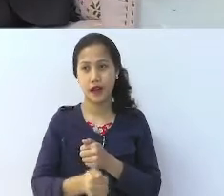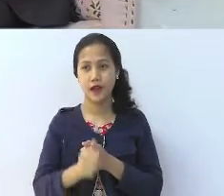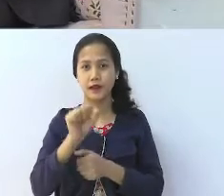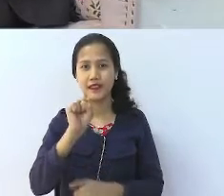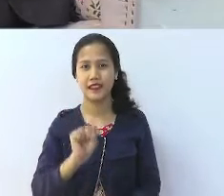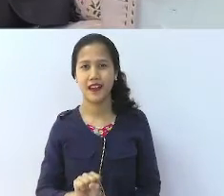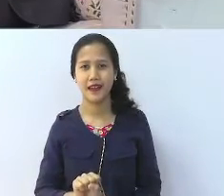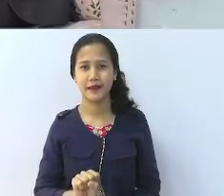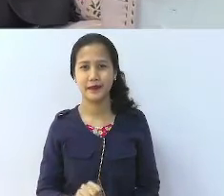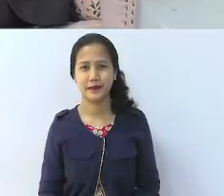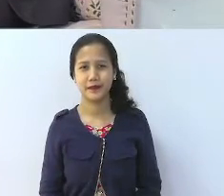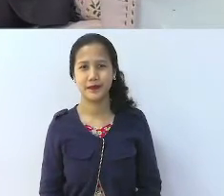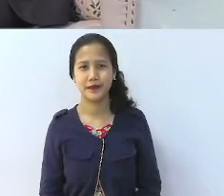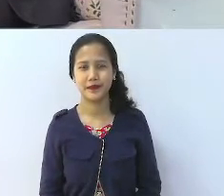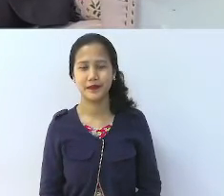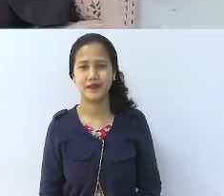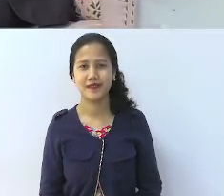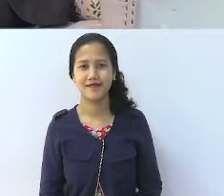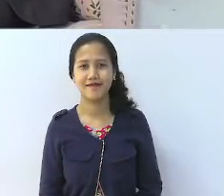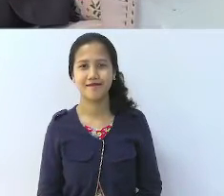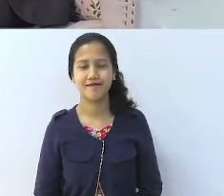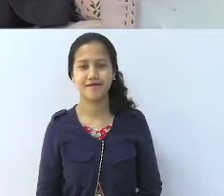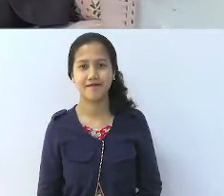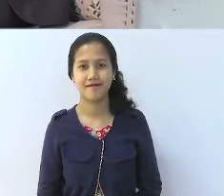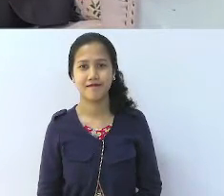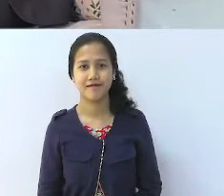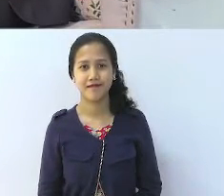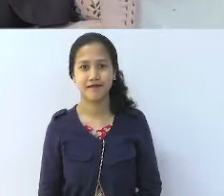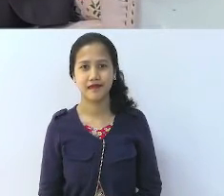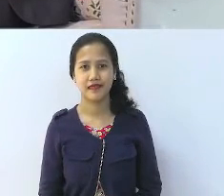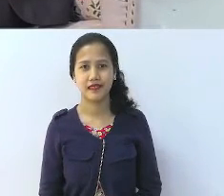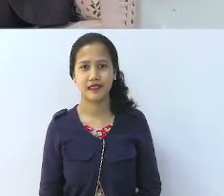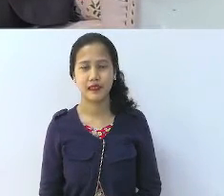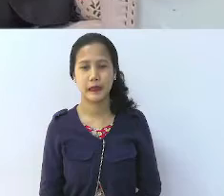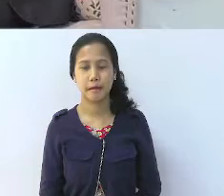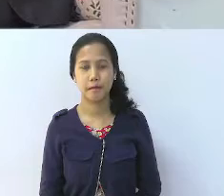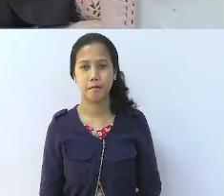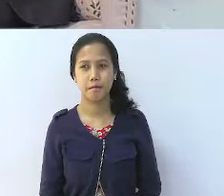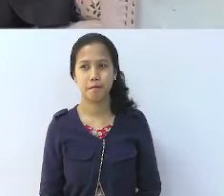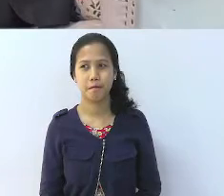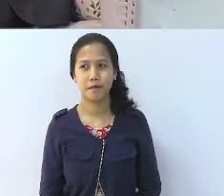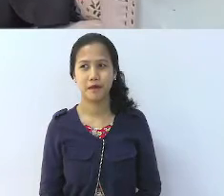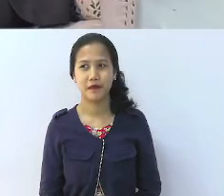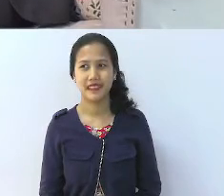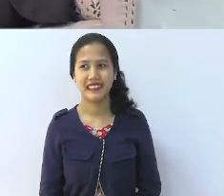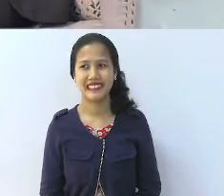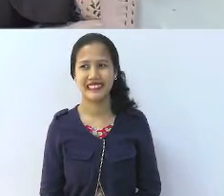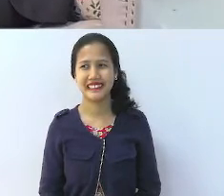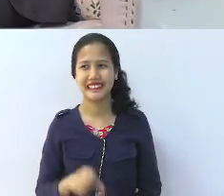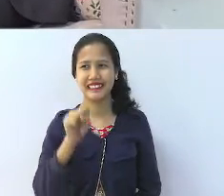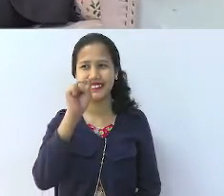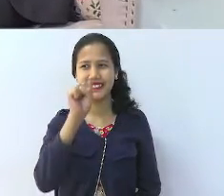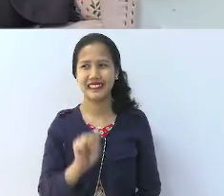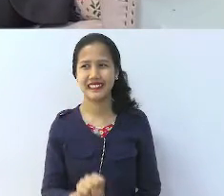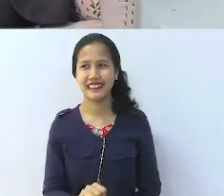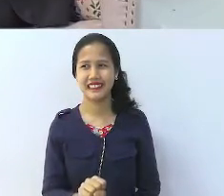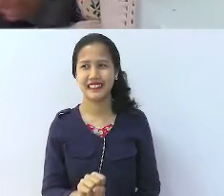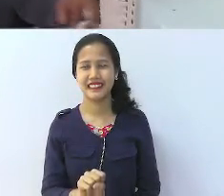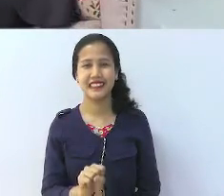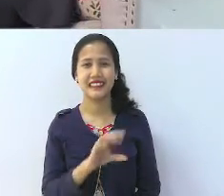Central Family? Oo. At... sino pa ba? Si Antonio, ano? Northeast!